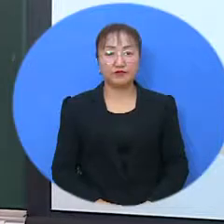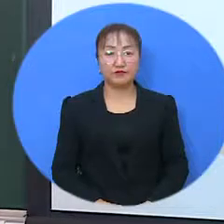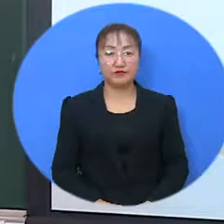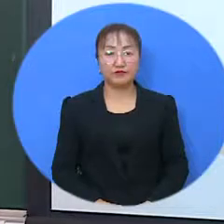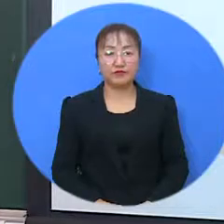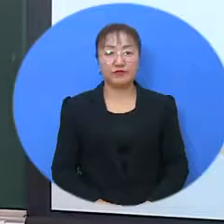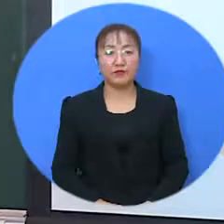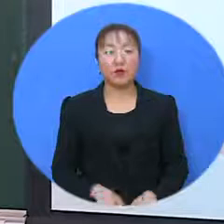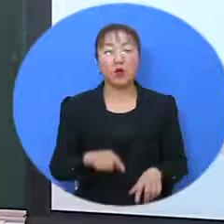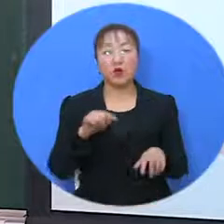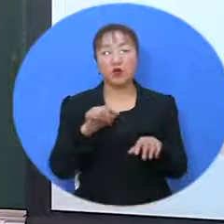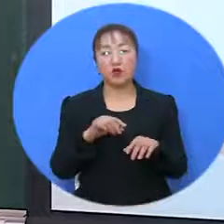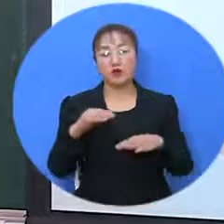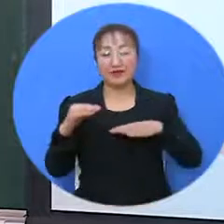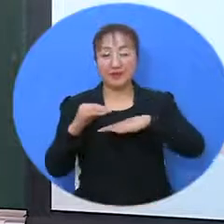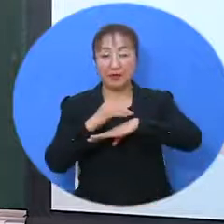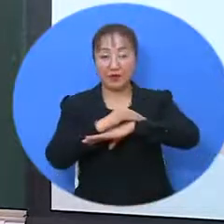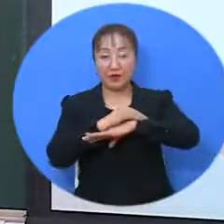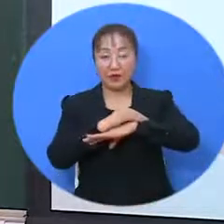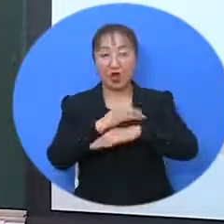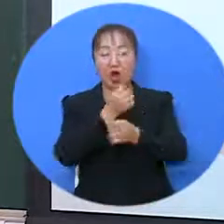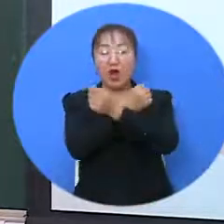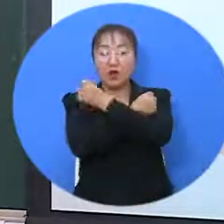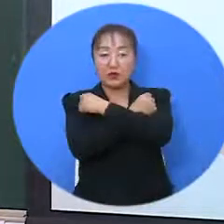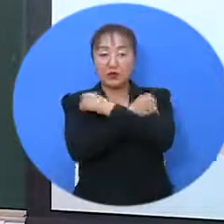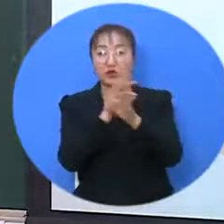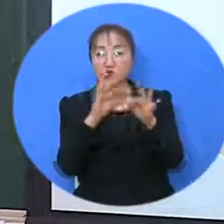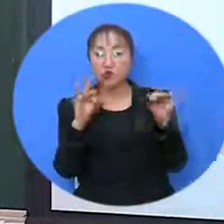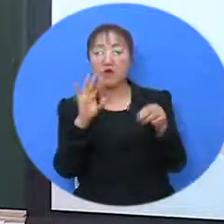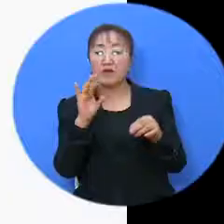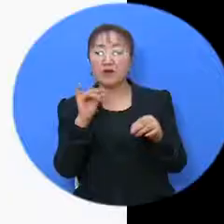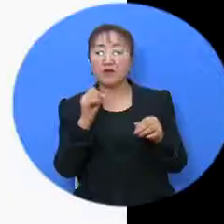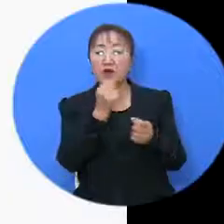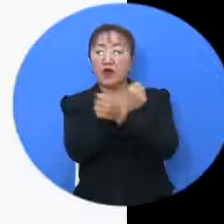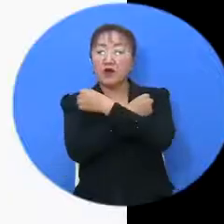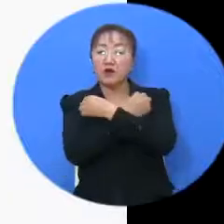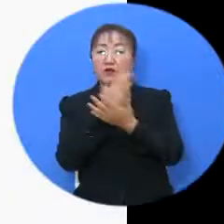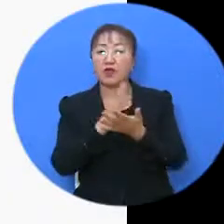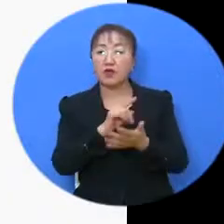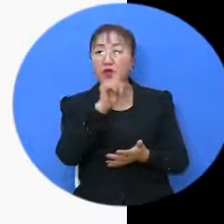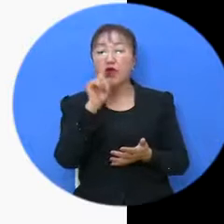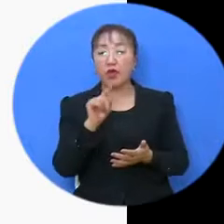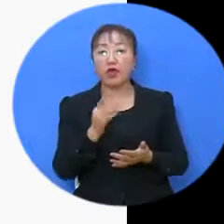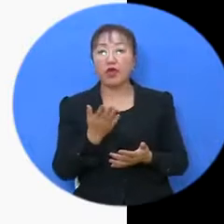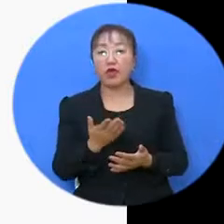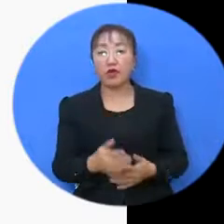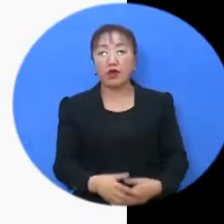Үүнээс гадна зам тээврийн ослоос өөр аюул осал байдаг юм бол хүүхдүүд ээ. Та нар хэр мэдэх